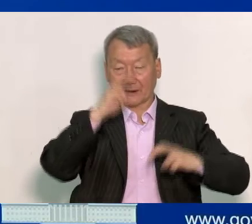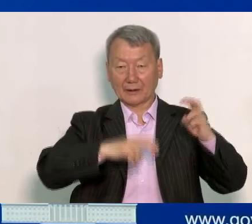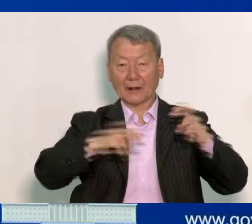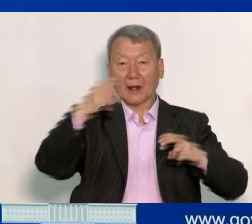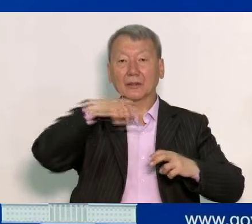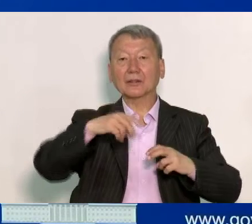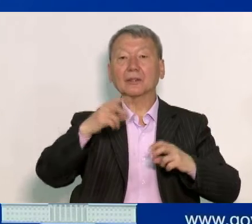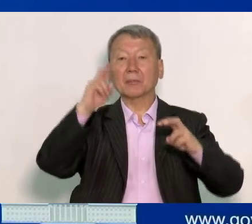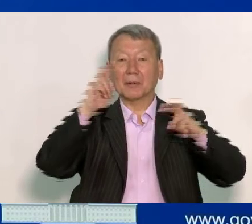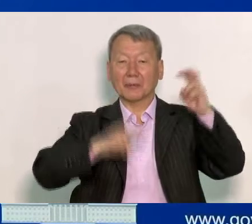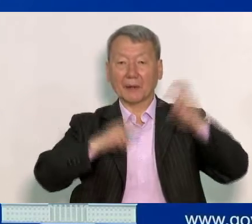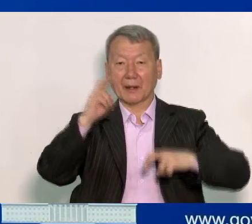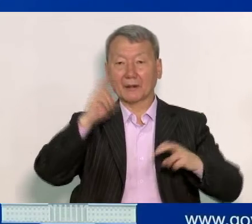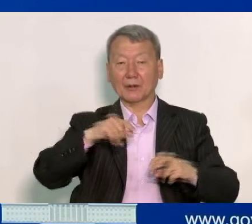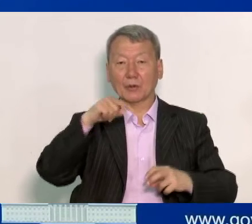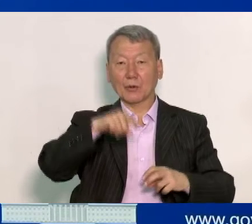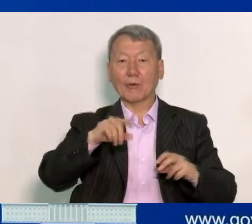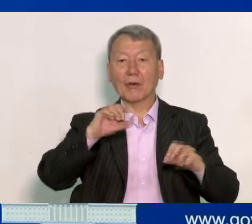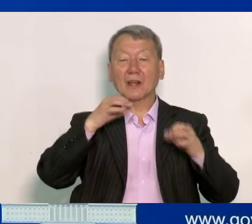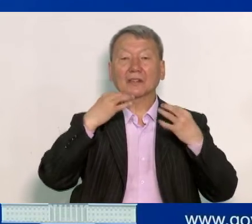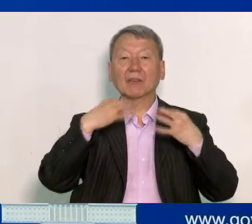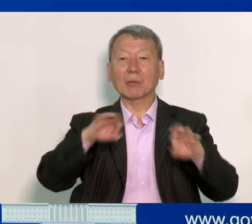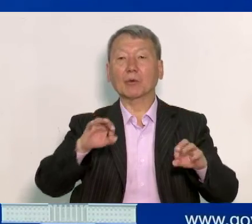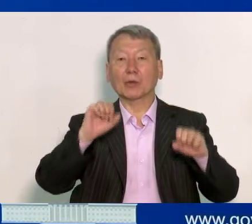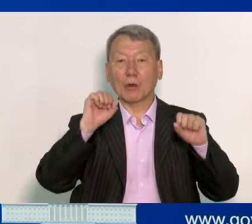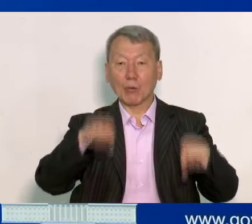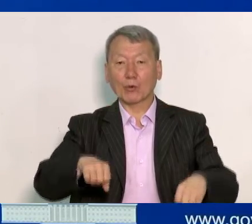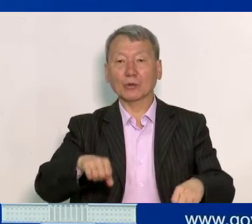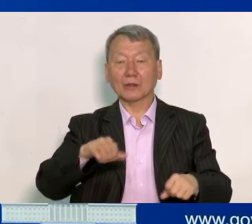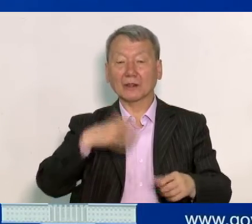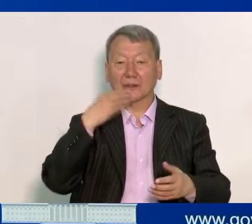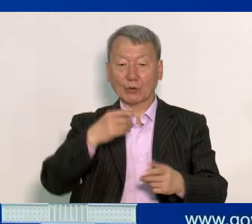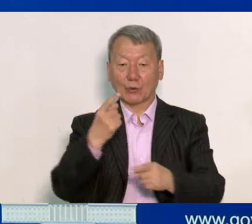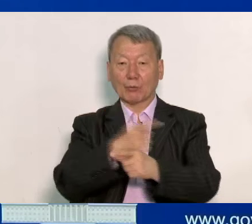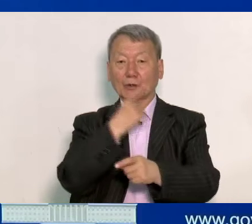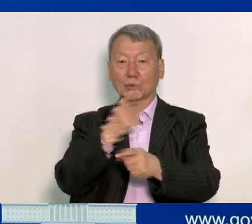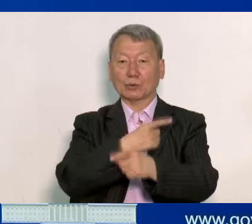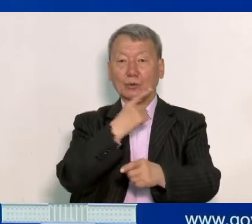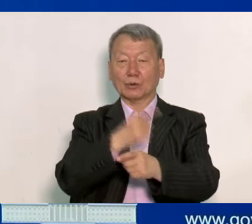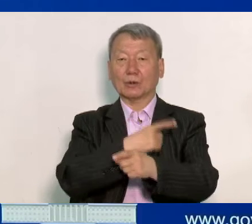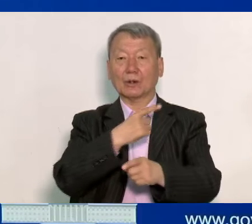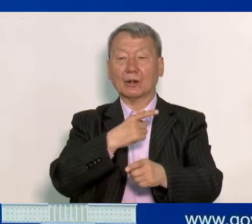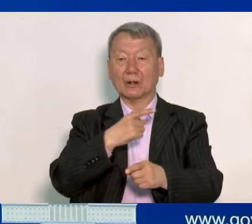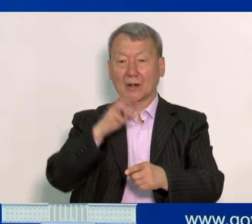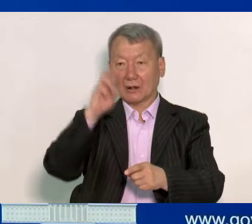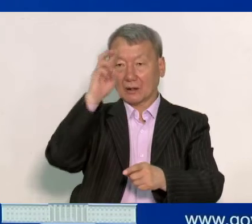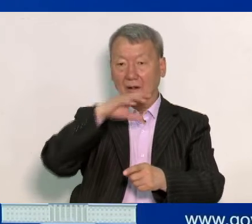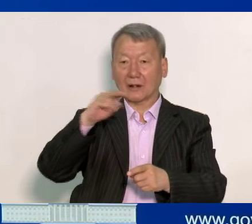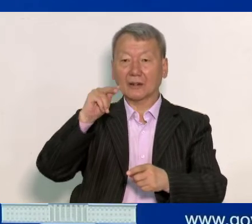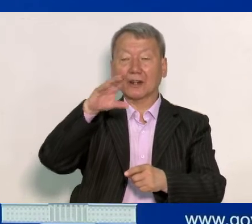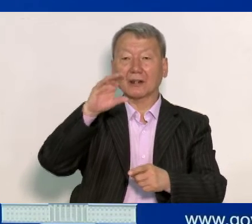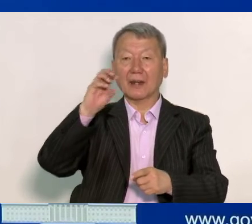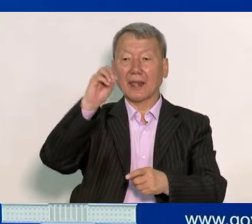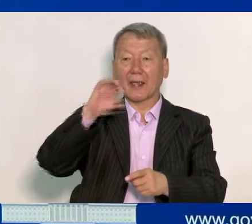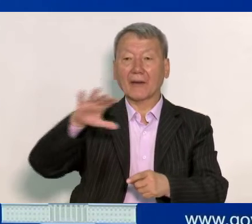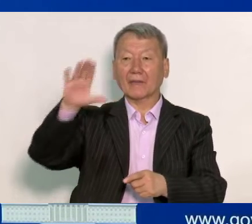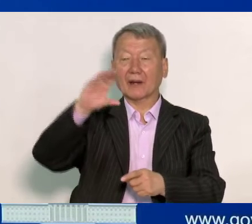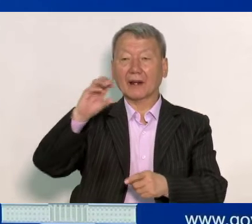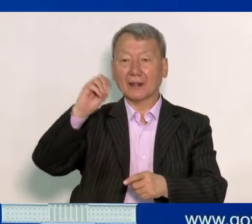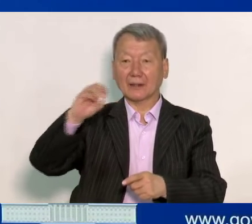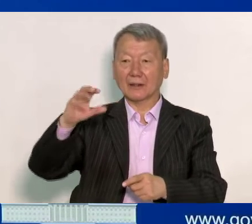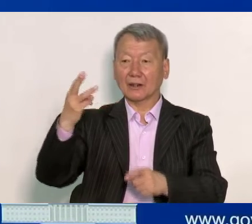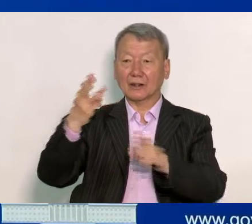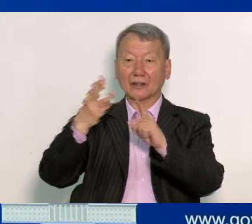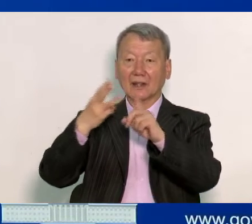Эти предприятия они могут свободно реализовать свою продукцию в страны-члены Евразес и другие